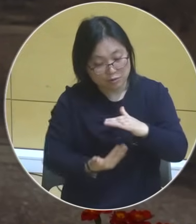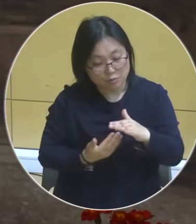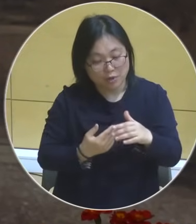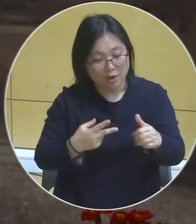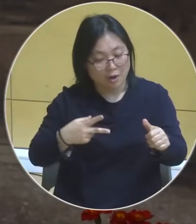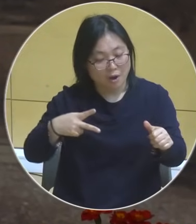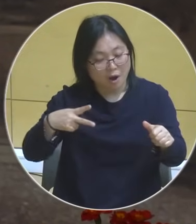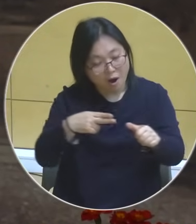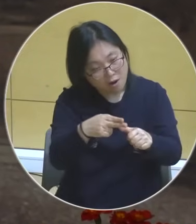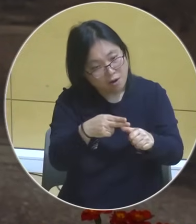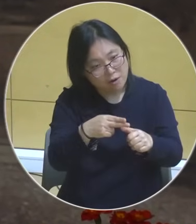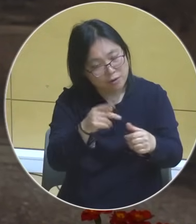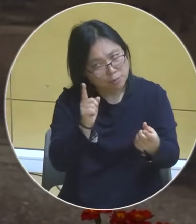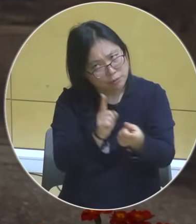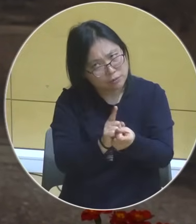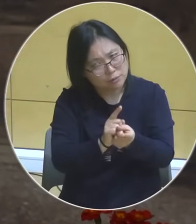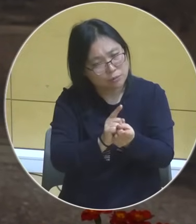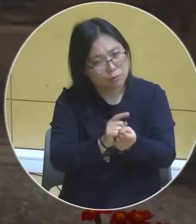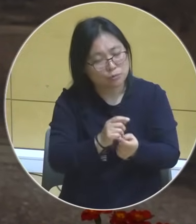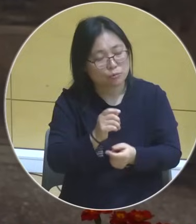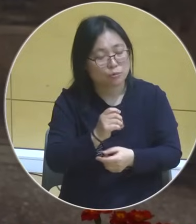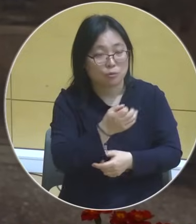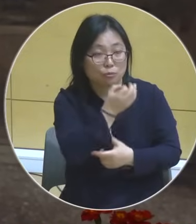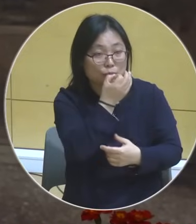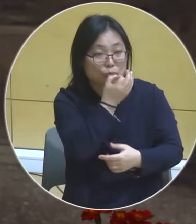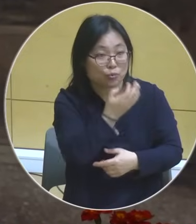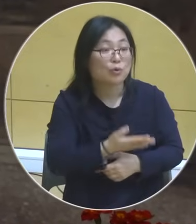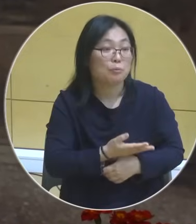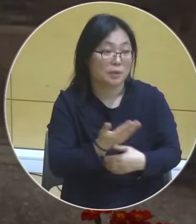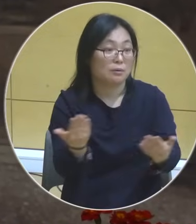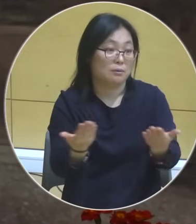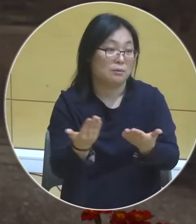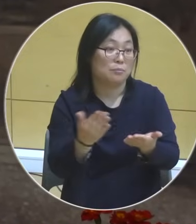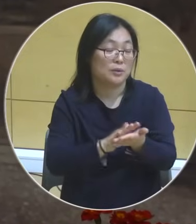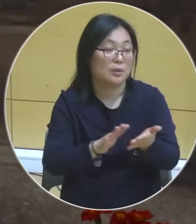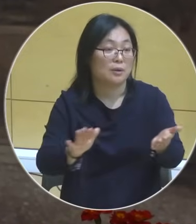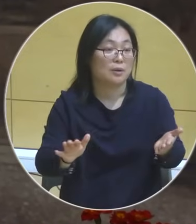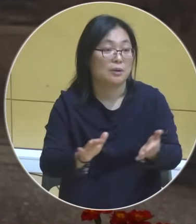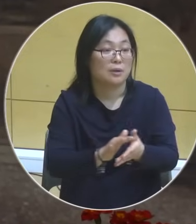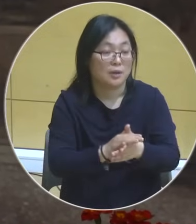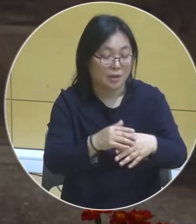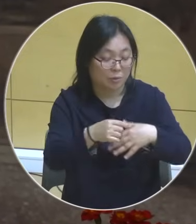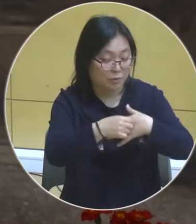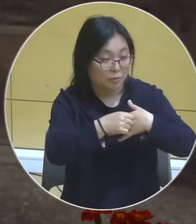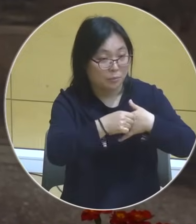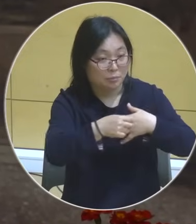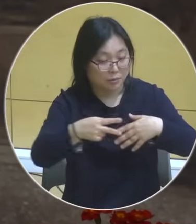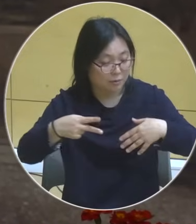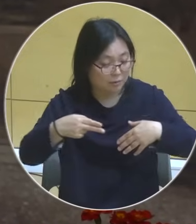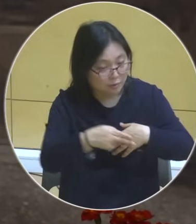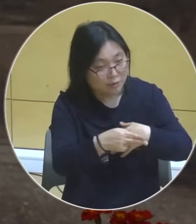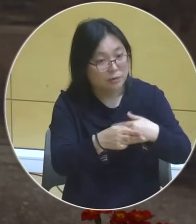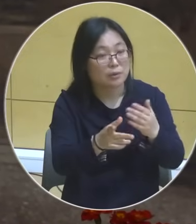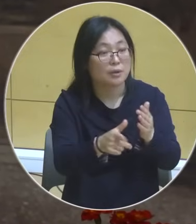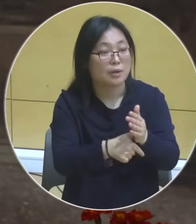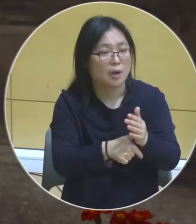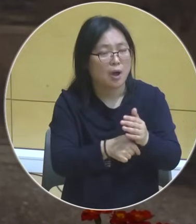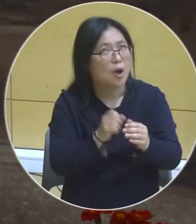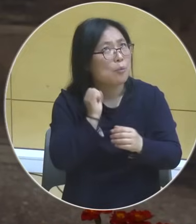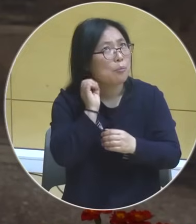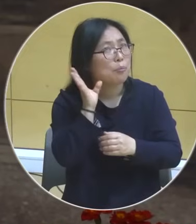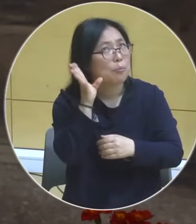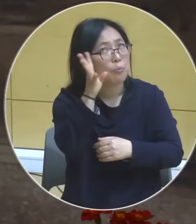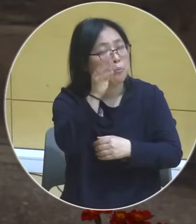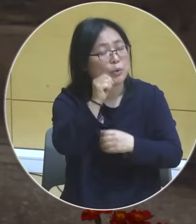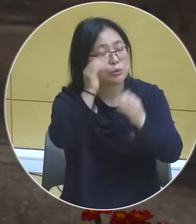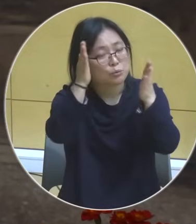그것은 굉장히 위험한 일입니다. 군사적으로는 불가능한 일입니다. 남자의 생식기에 포피를 떼서 할 때 며칠간의